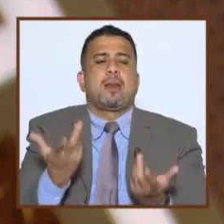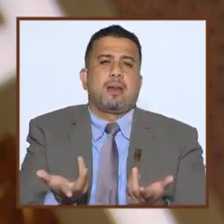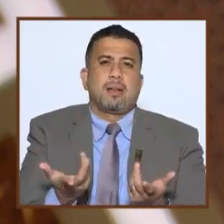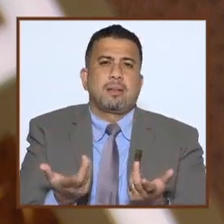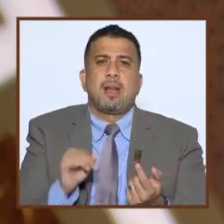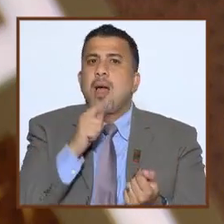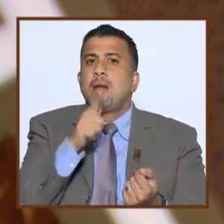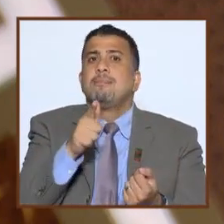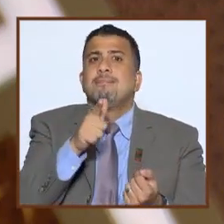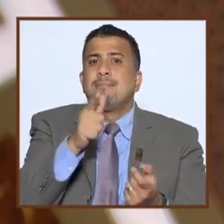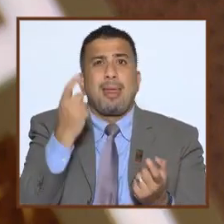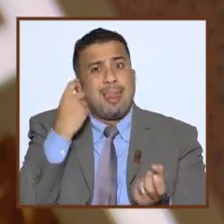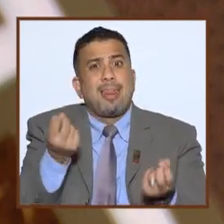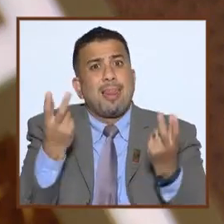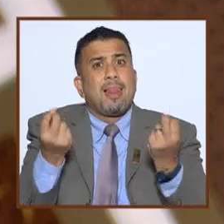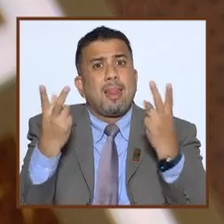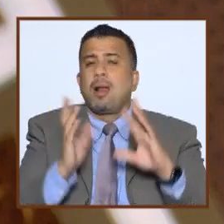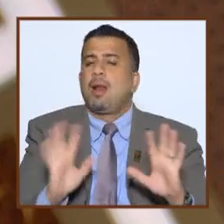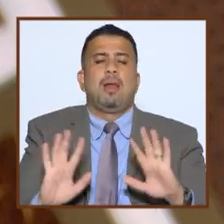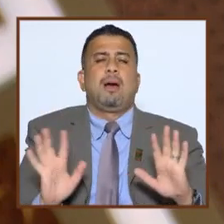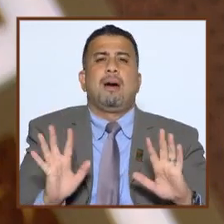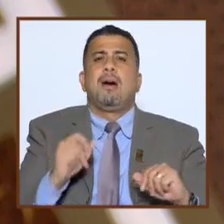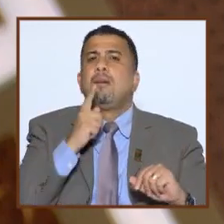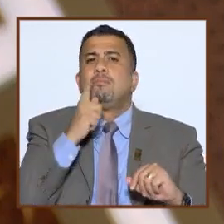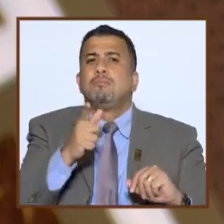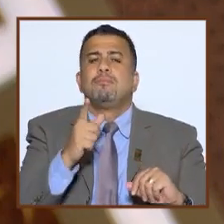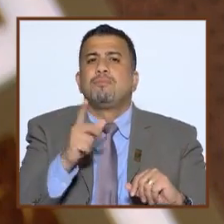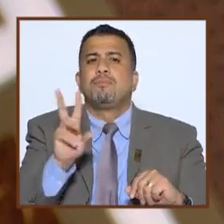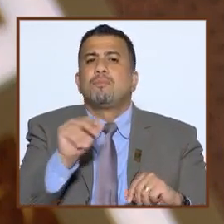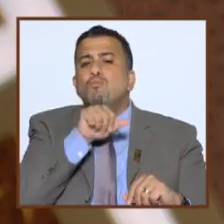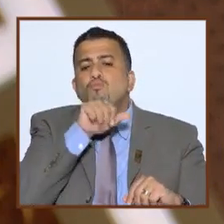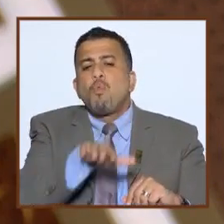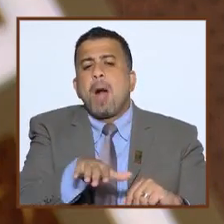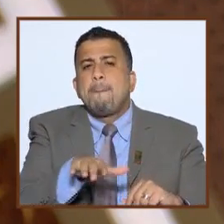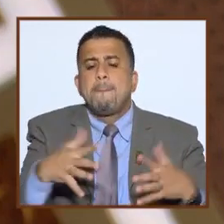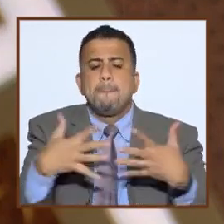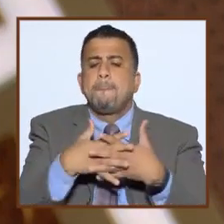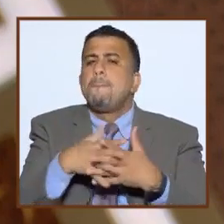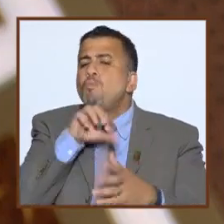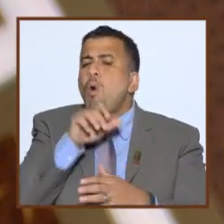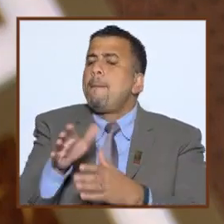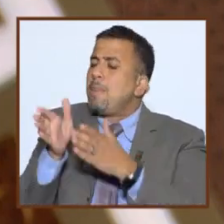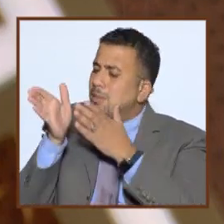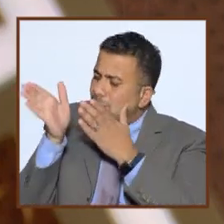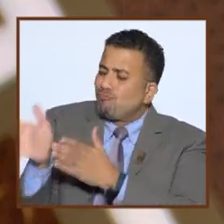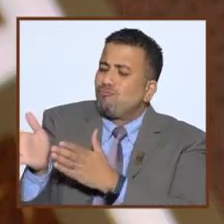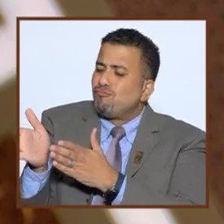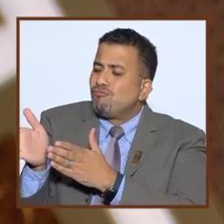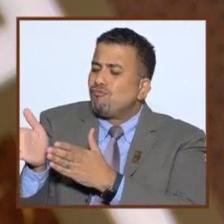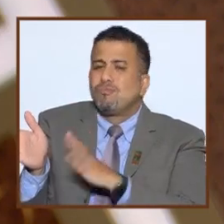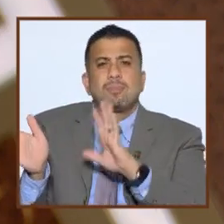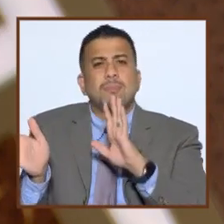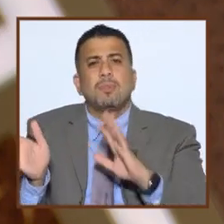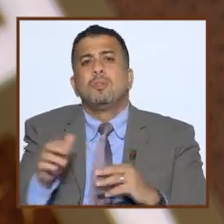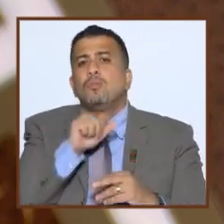المساله الاخرى اخت الفاضله نحن بالنسبه للعصمه لمحمد بن عبد الله صلى الله عليه وسلم كل من